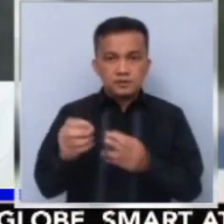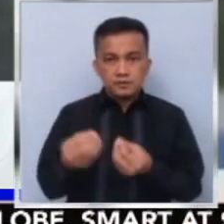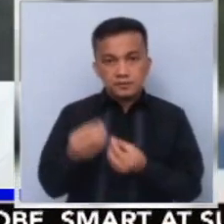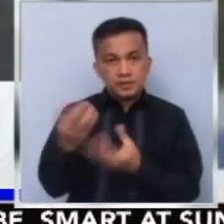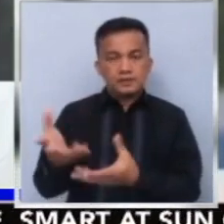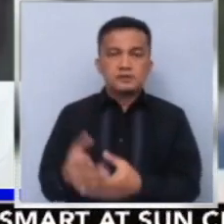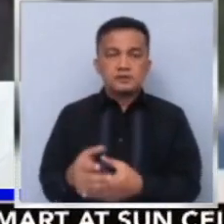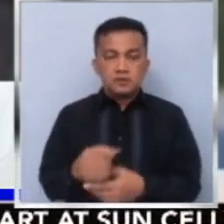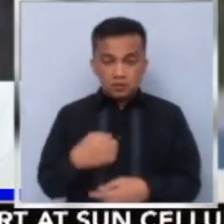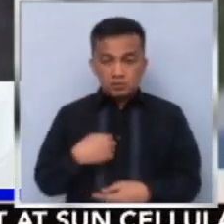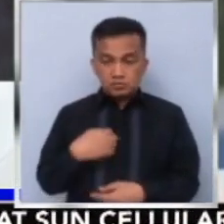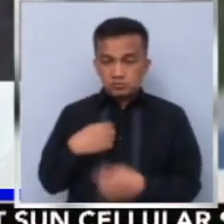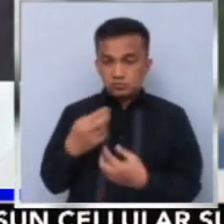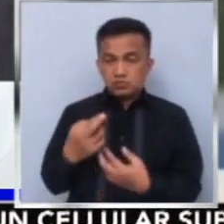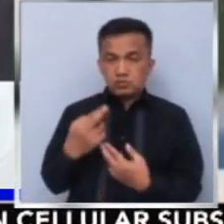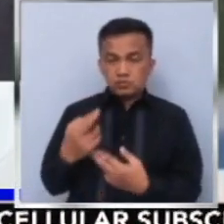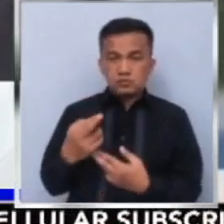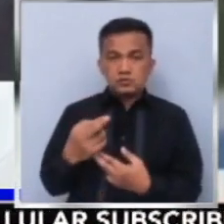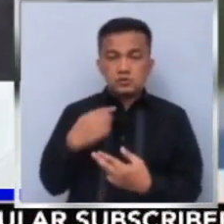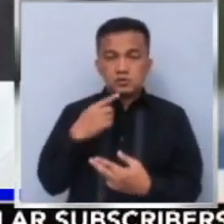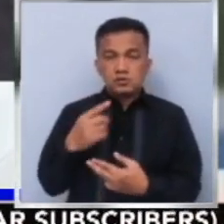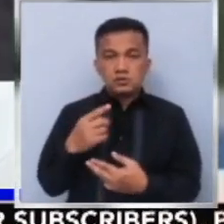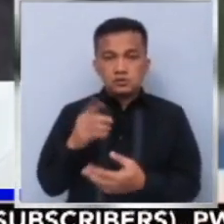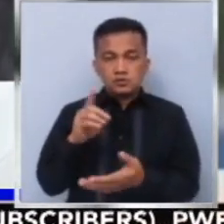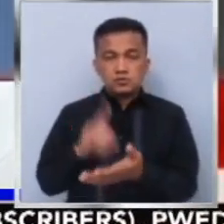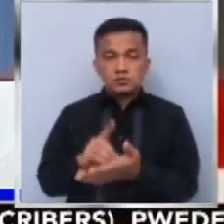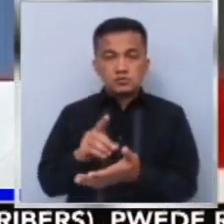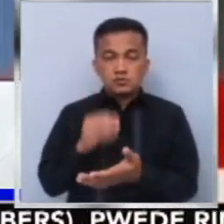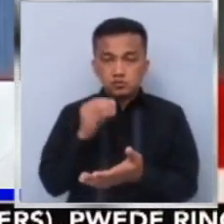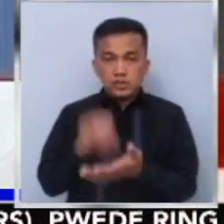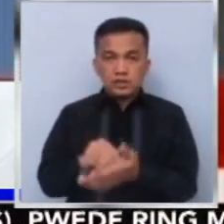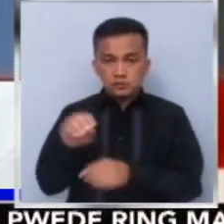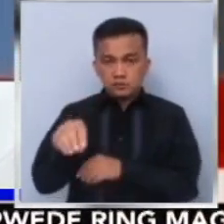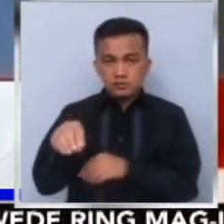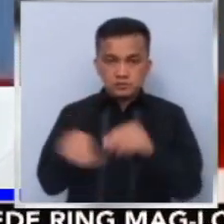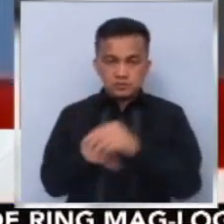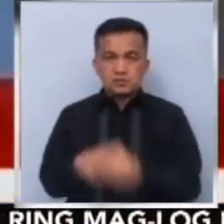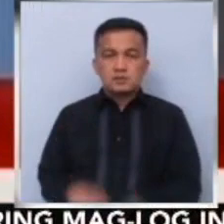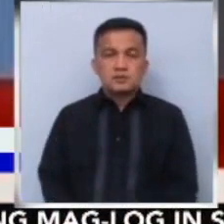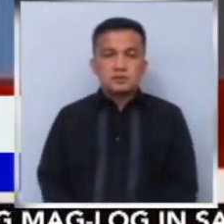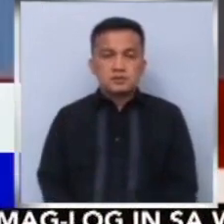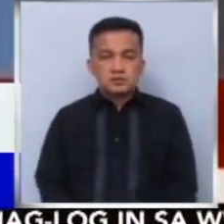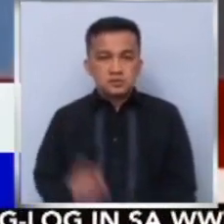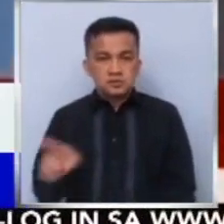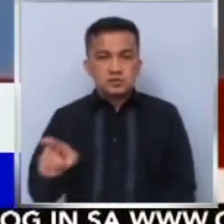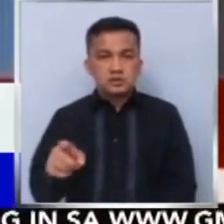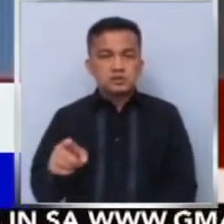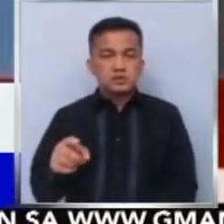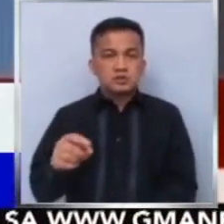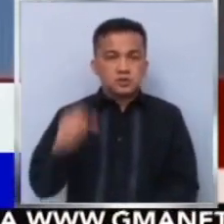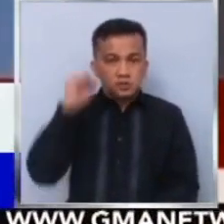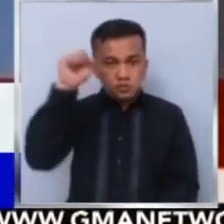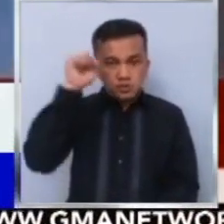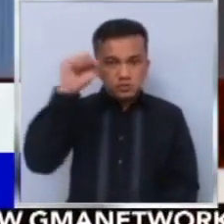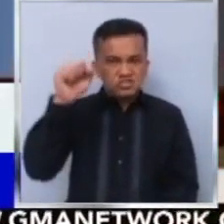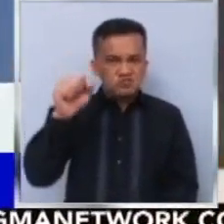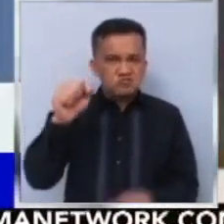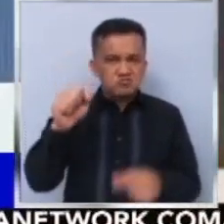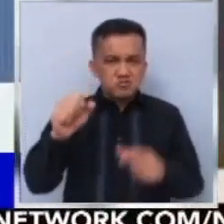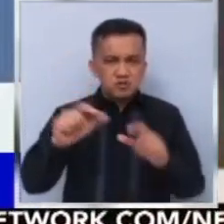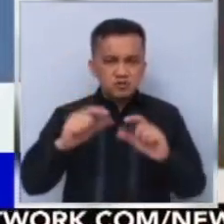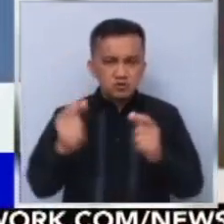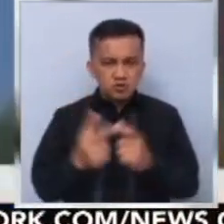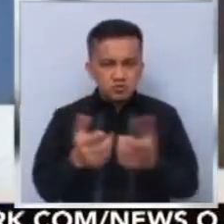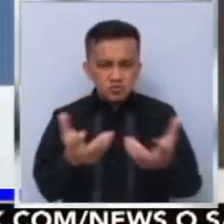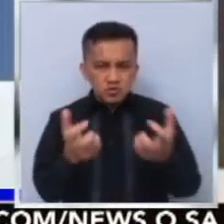recommend death condonation para mabigay talaga yung properties. Sila ay isang revolusyonaryong grupo na naghahangad ng